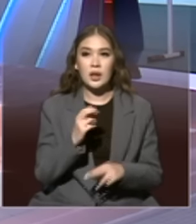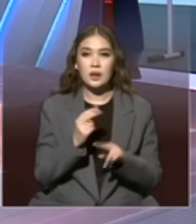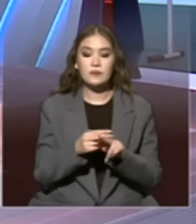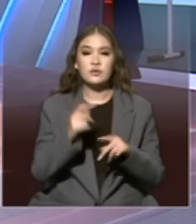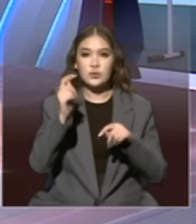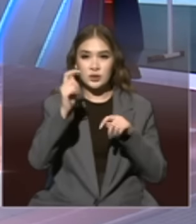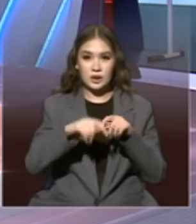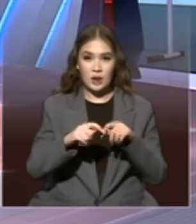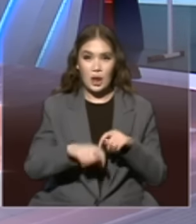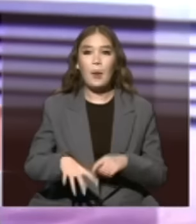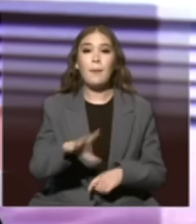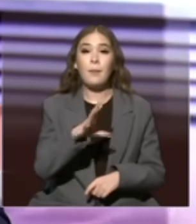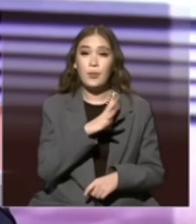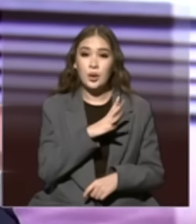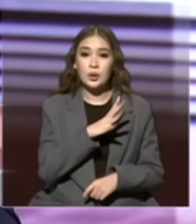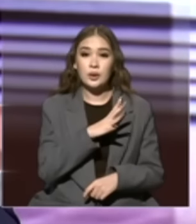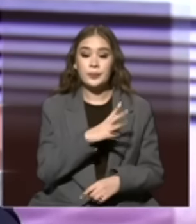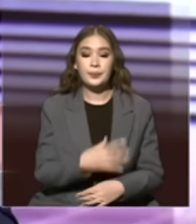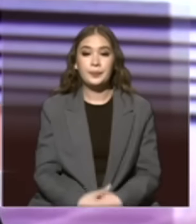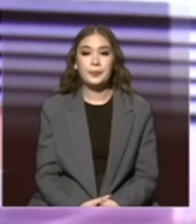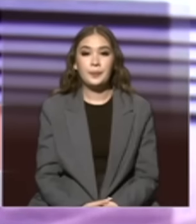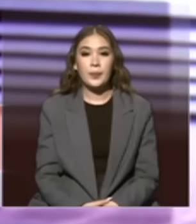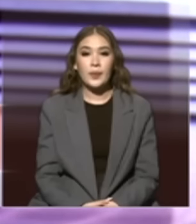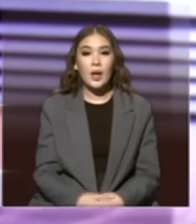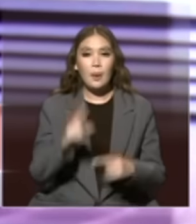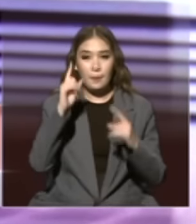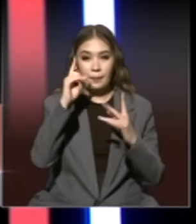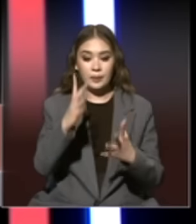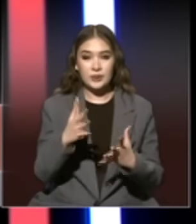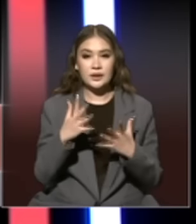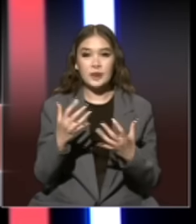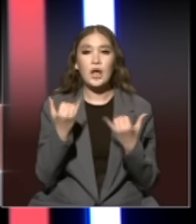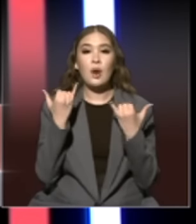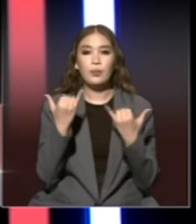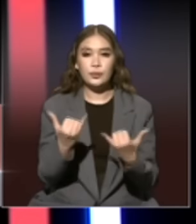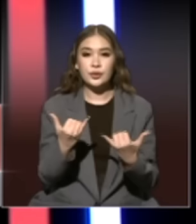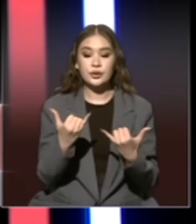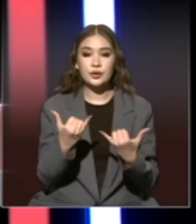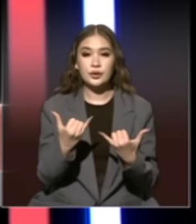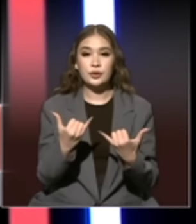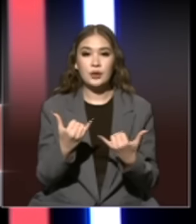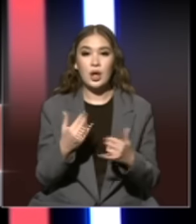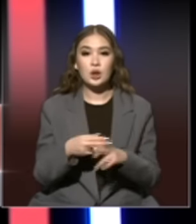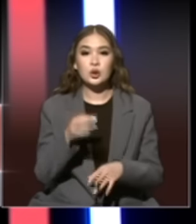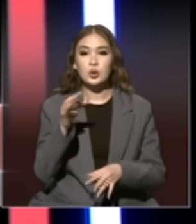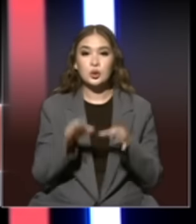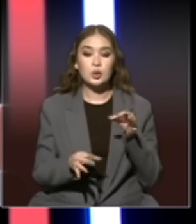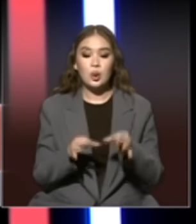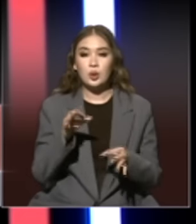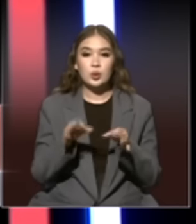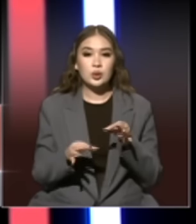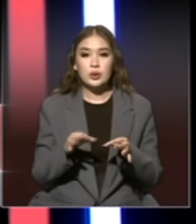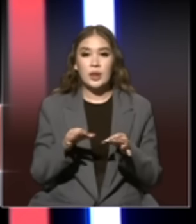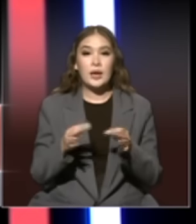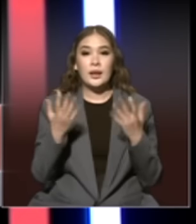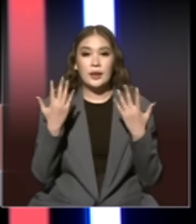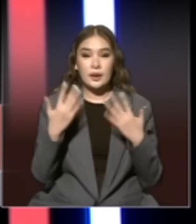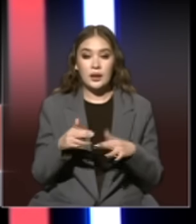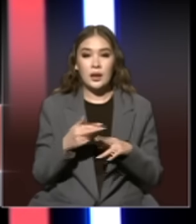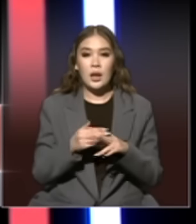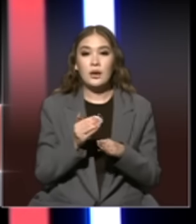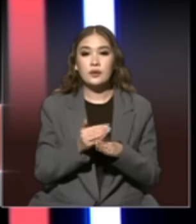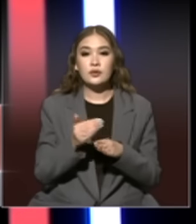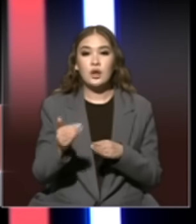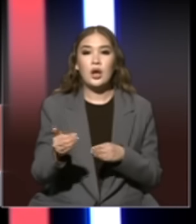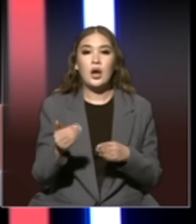зерттелді ғой. Түсінікті. Бүгін сот үкімінен кейін қандай сұрақтарыңыз бар